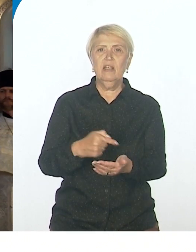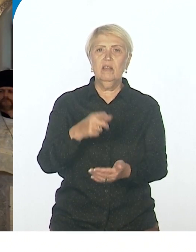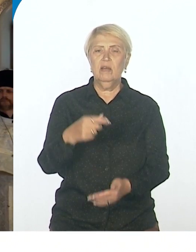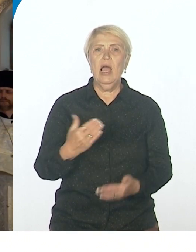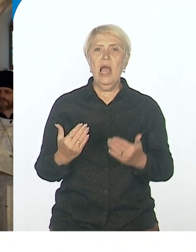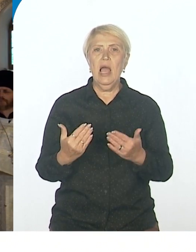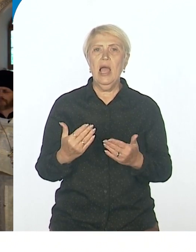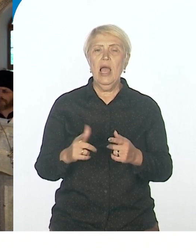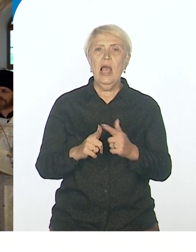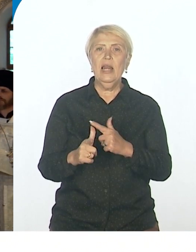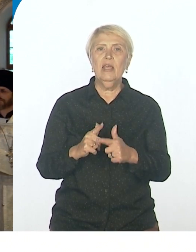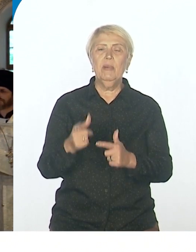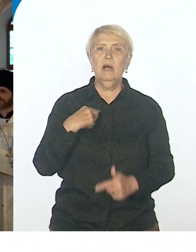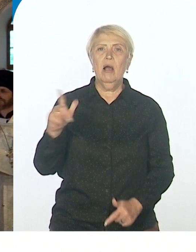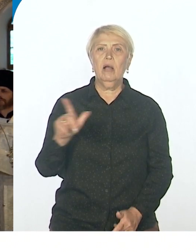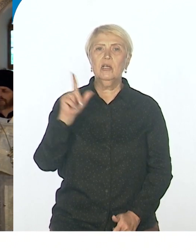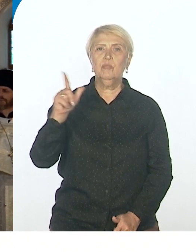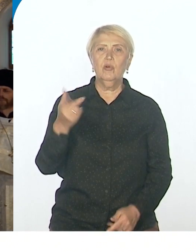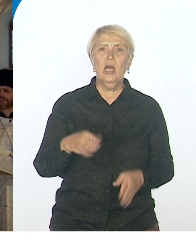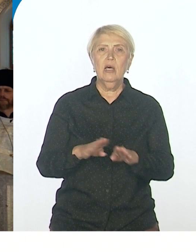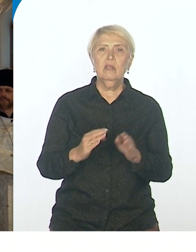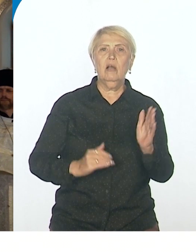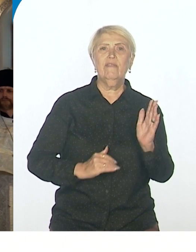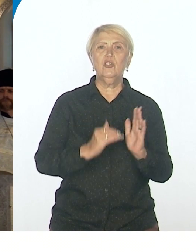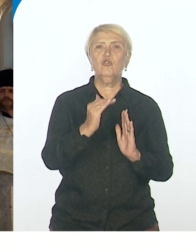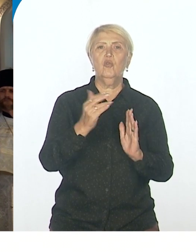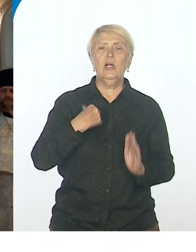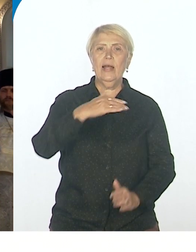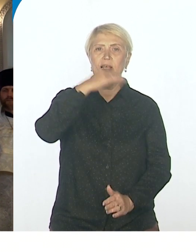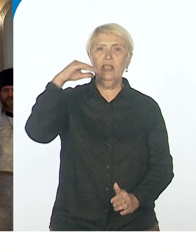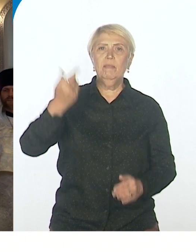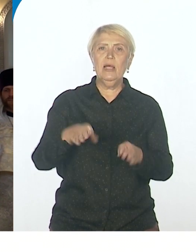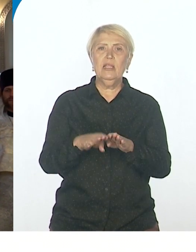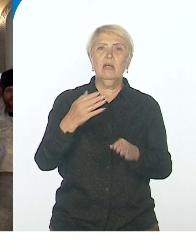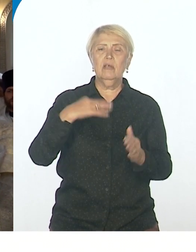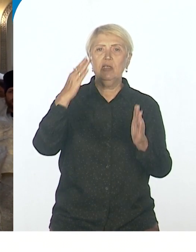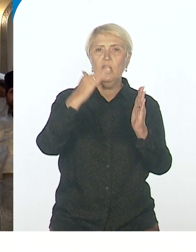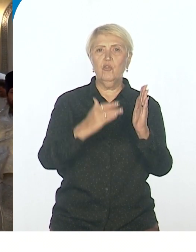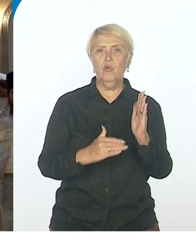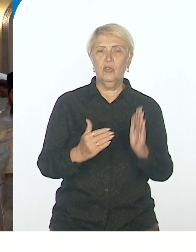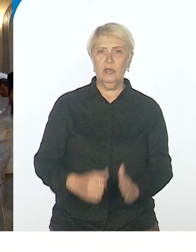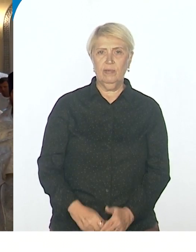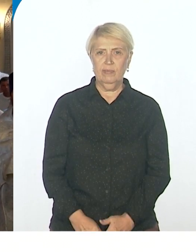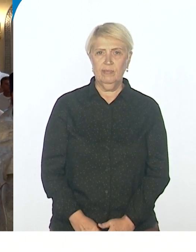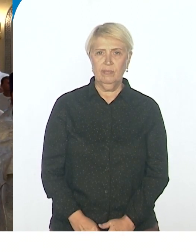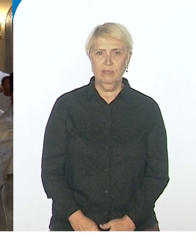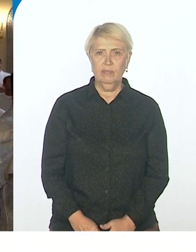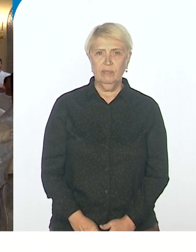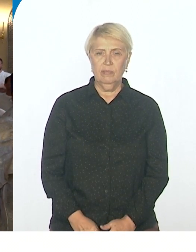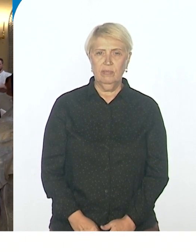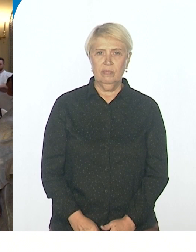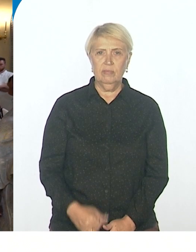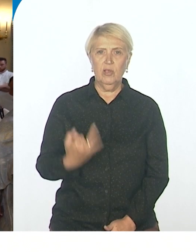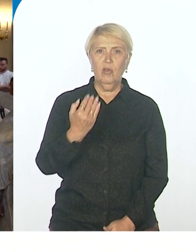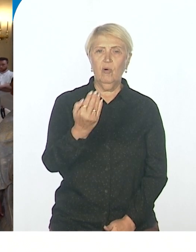Ибо Господь, говорит, как взошел на небо, так и сойдет уже во своей славе судить живым и мертвым». И